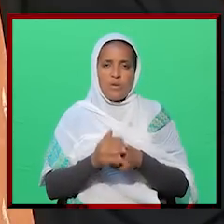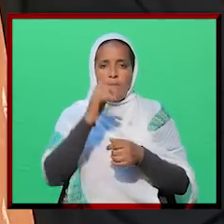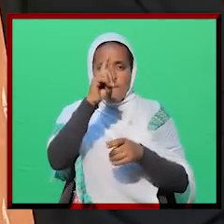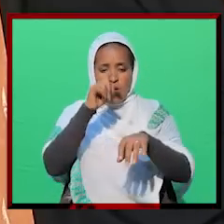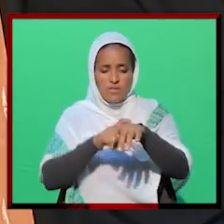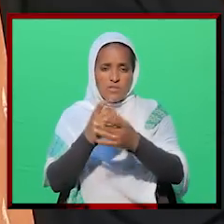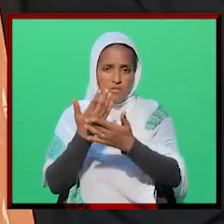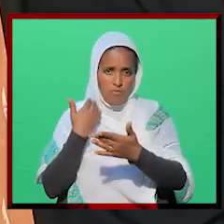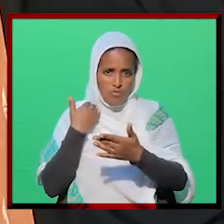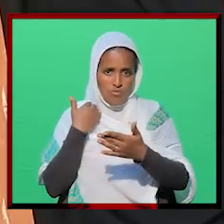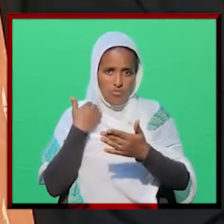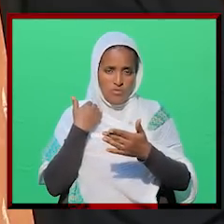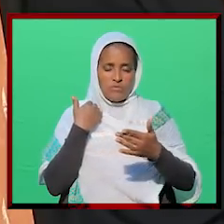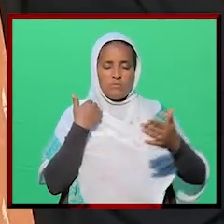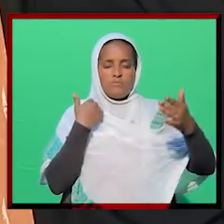የሚል